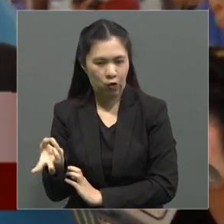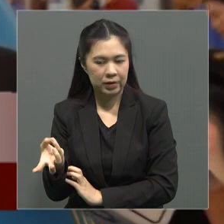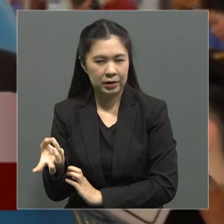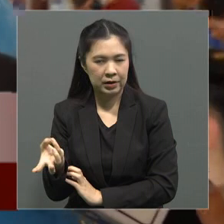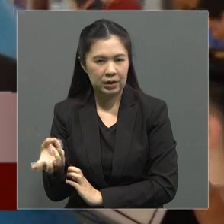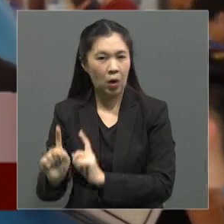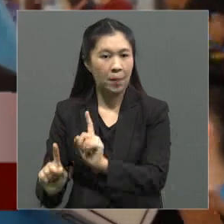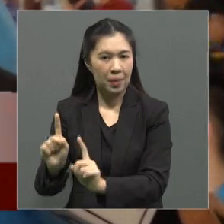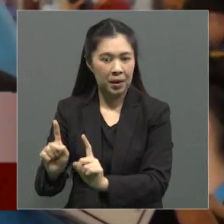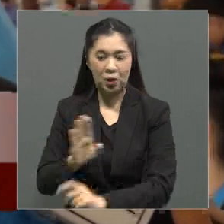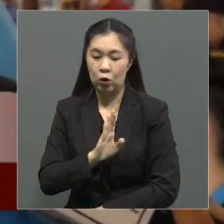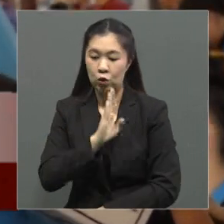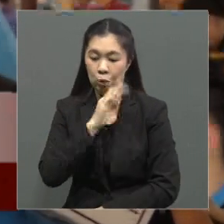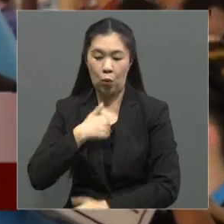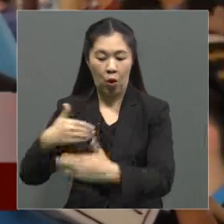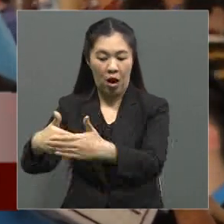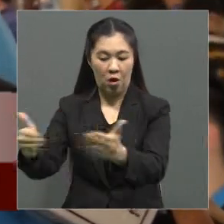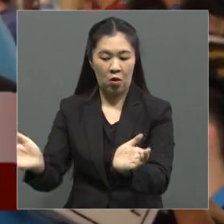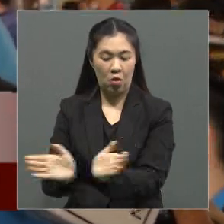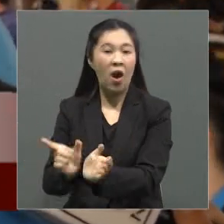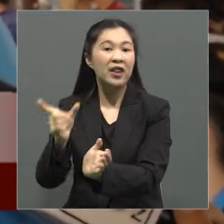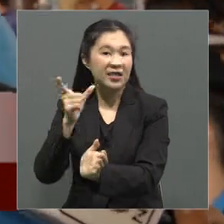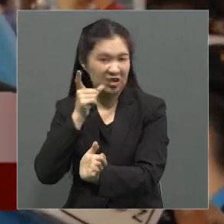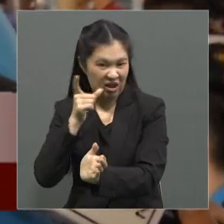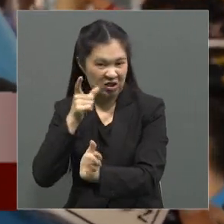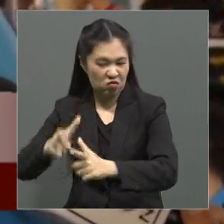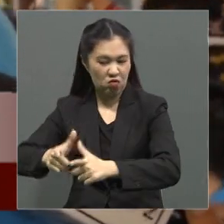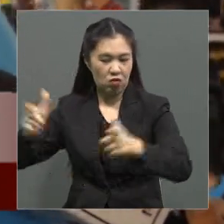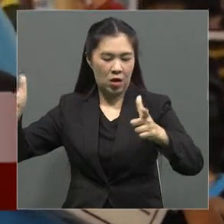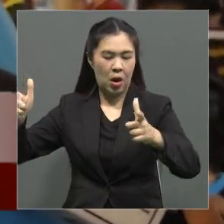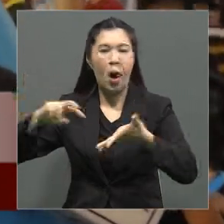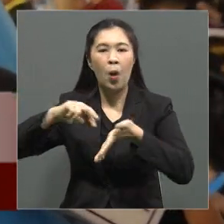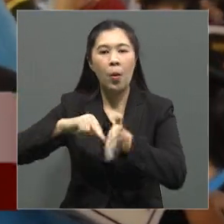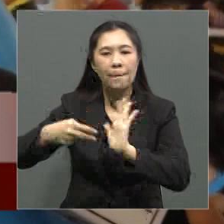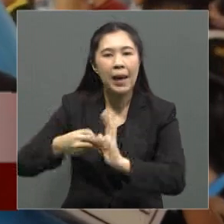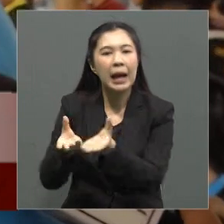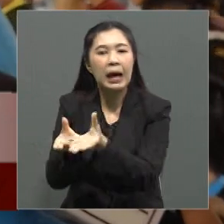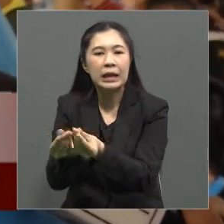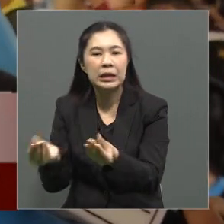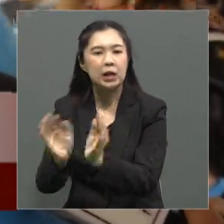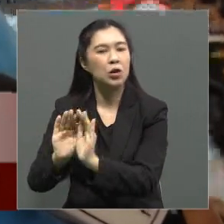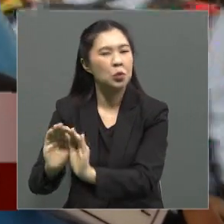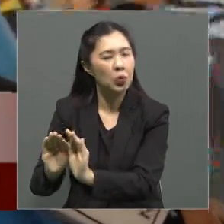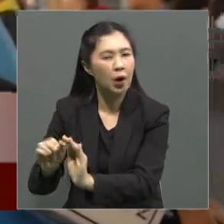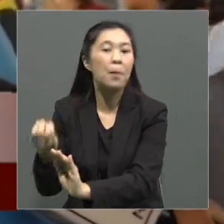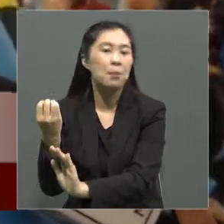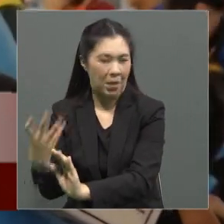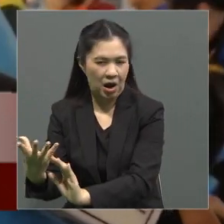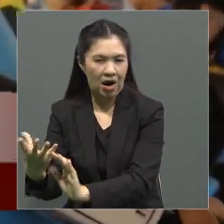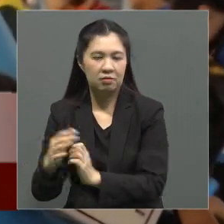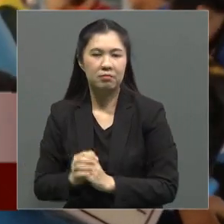ถ้าหลุมระเบิดมีปริมาณขนาดใหญ่แสดงว่าดินระเบิดเนี่ยมีอยู่เยอะถ้าหลุมระเบิดขนาดไม่ใหญ่แสดง